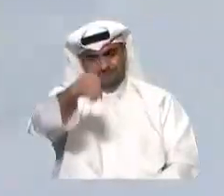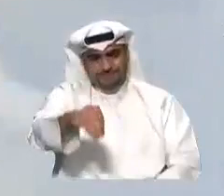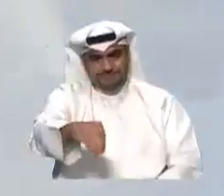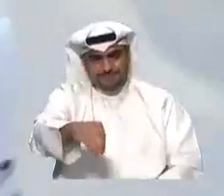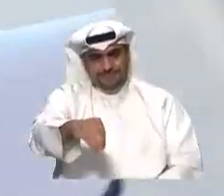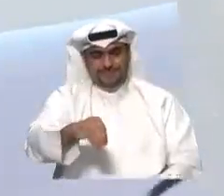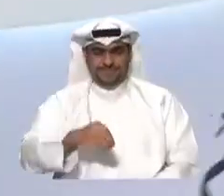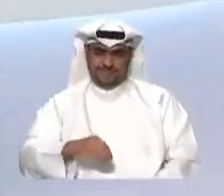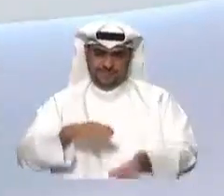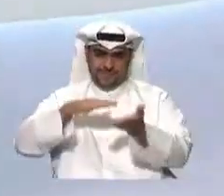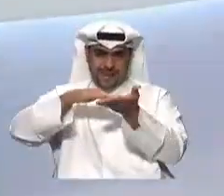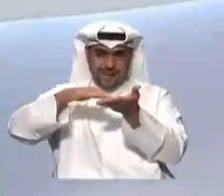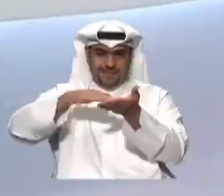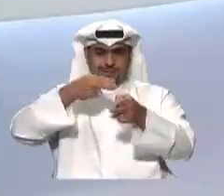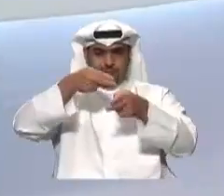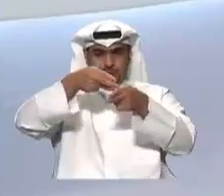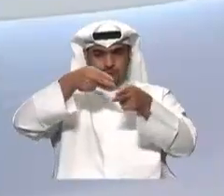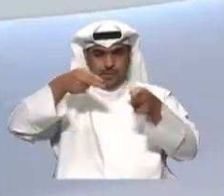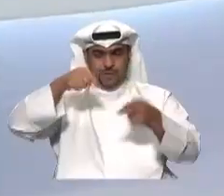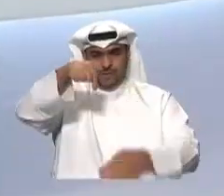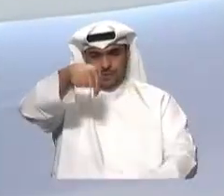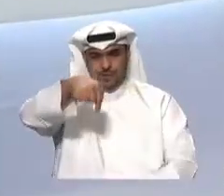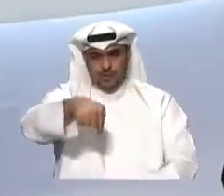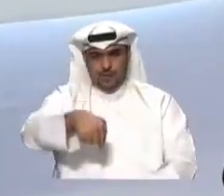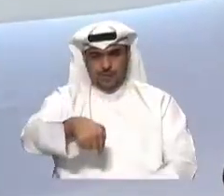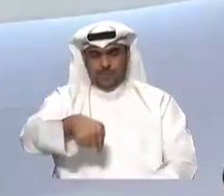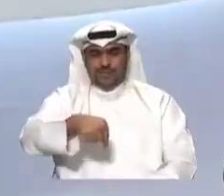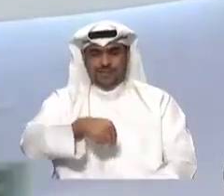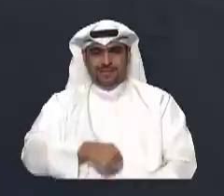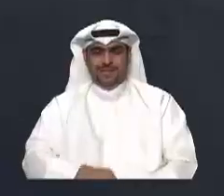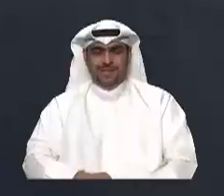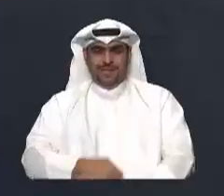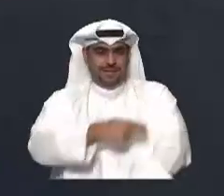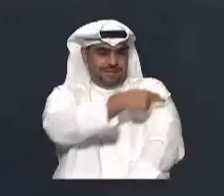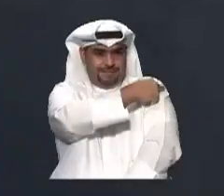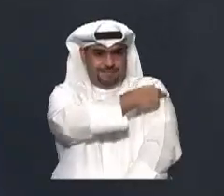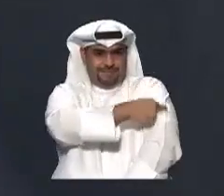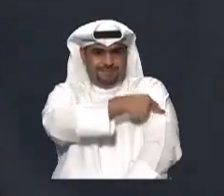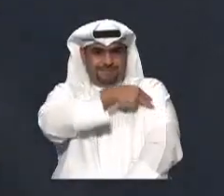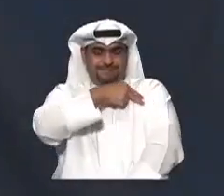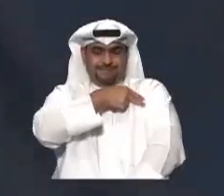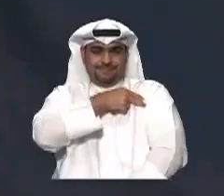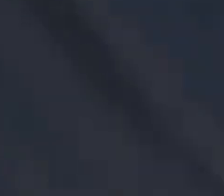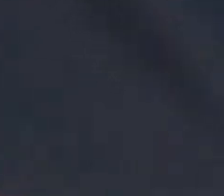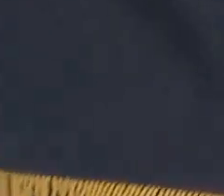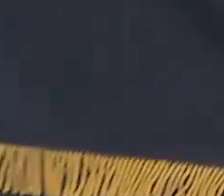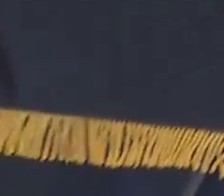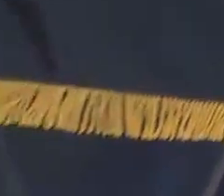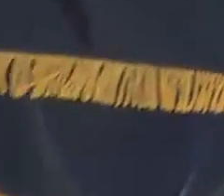الالتحاق بشرف الخدمة العسكرية كضباط صف وأفراد. نواف الشراكي، تلفزيون دولة الكويت.